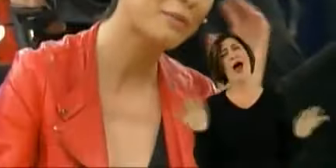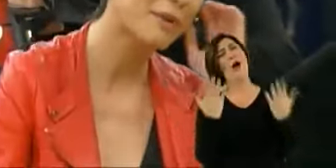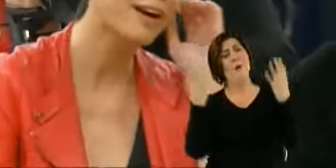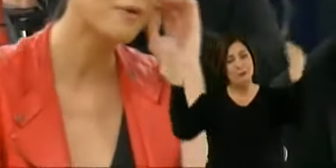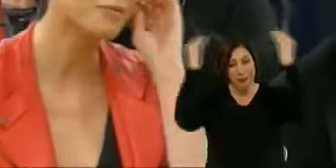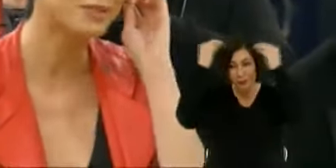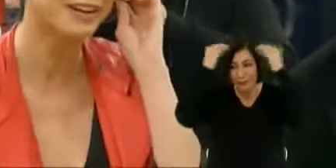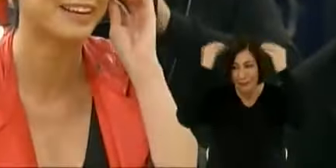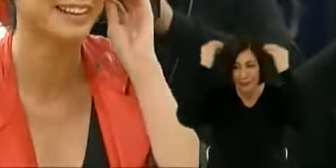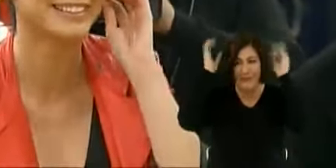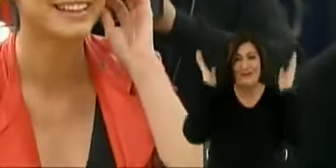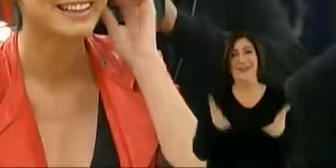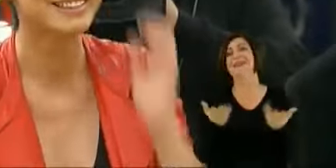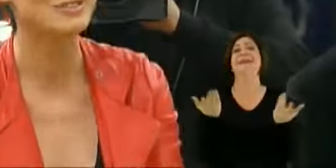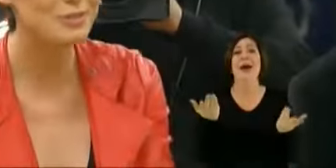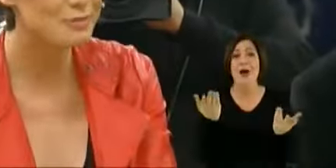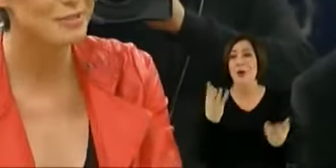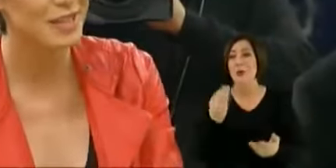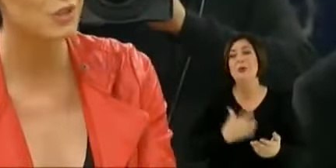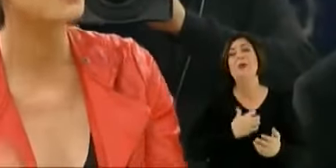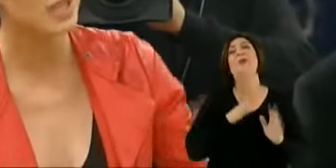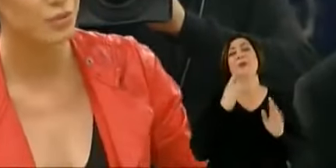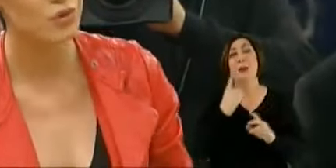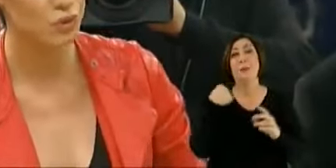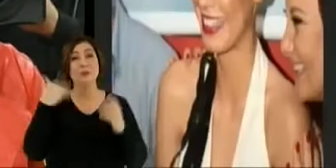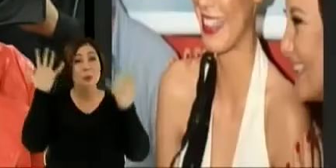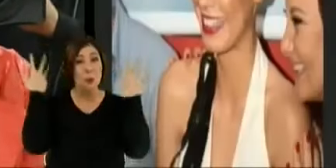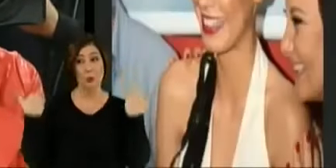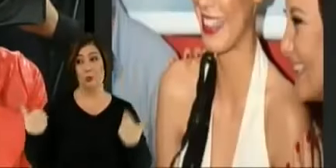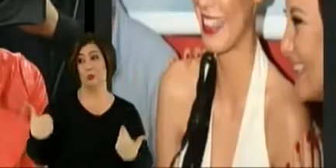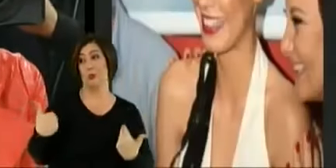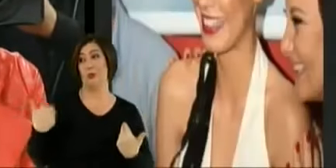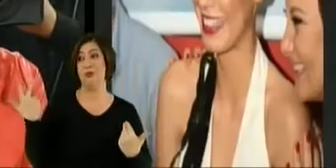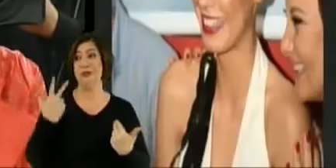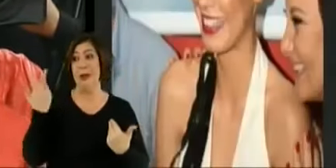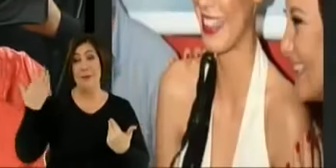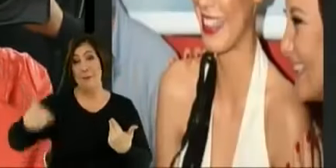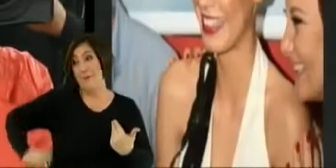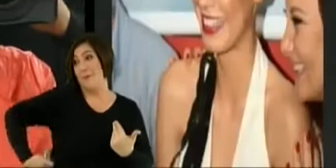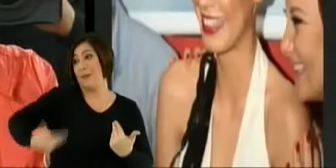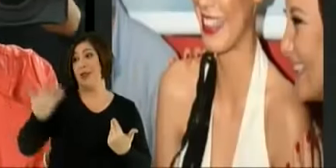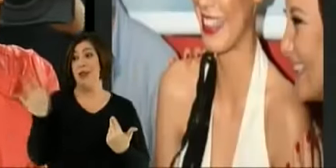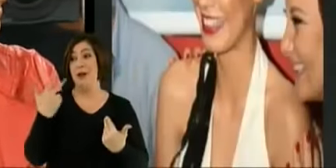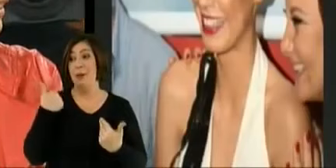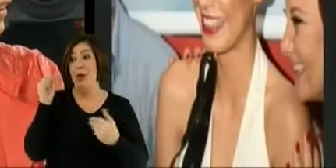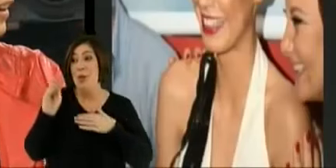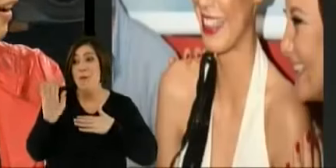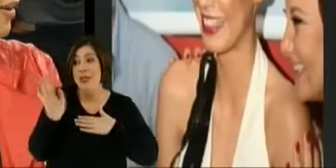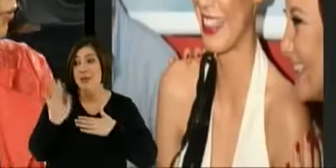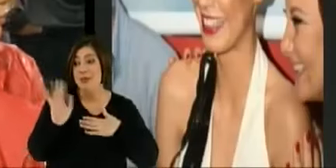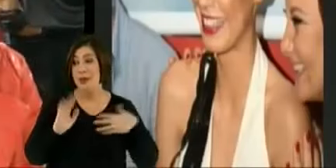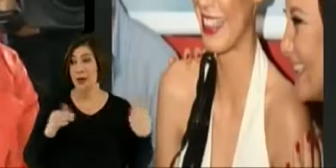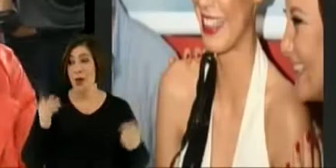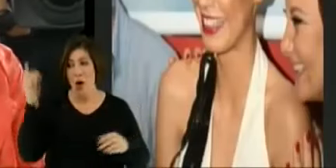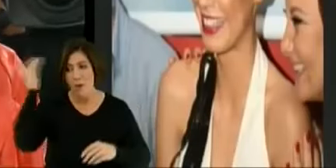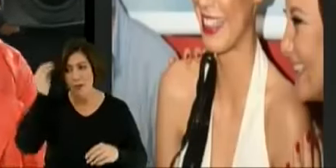böyle hani ya deyip böyle kelimi bayağı bir öptüler. Yani üzülmeyeyim diye. Çünkü benim saçlarım çok uzundu. Belime kadardı ve... Ben öpmedim